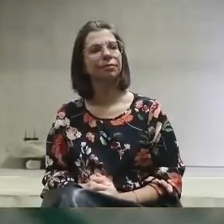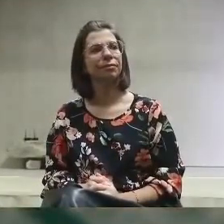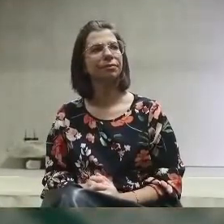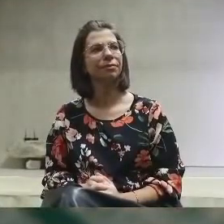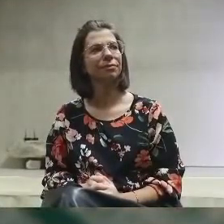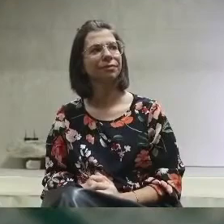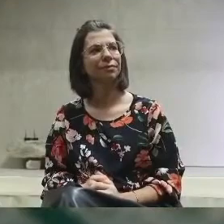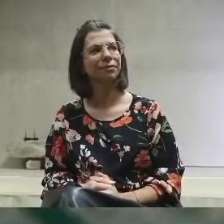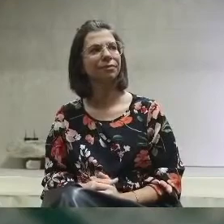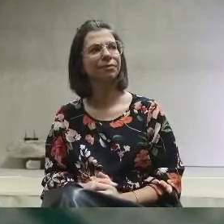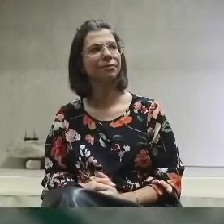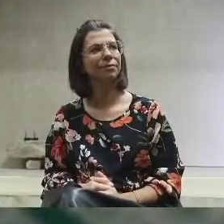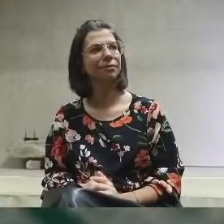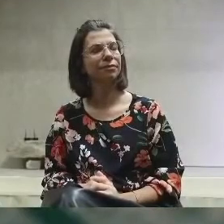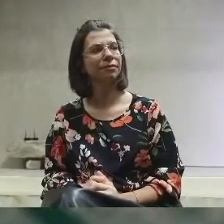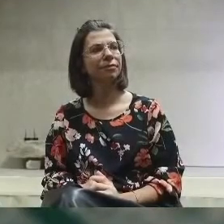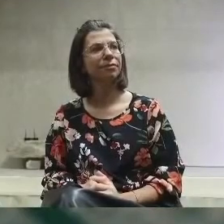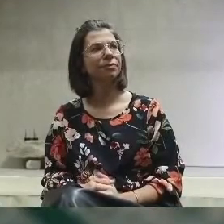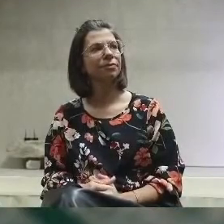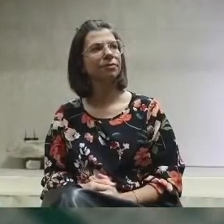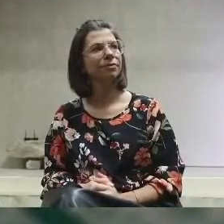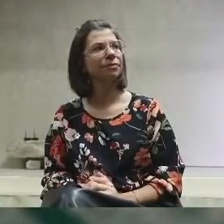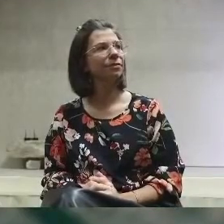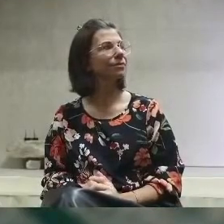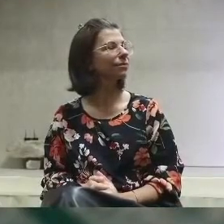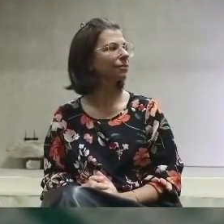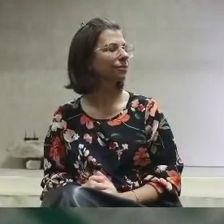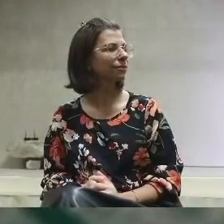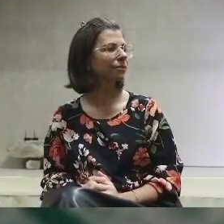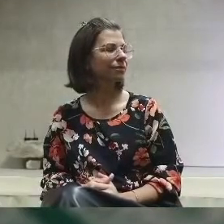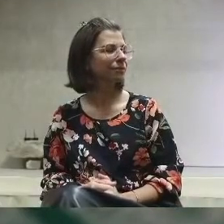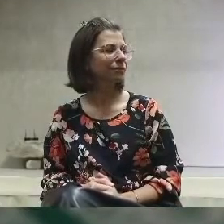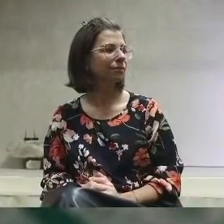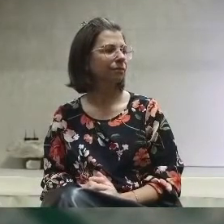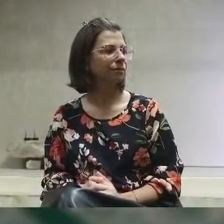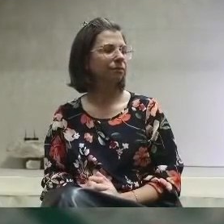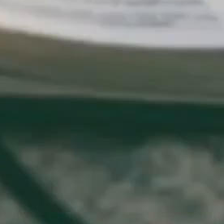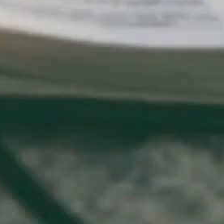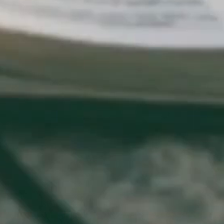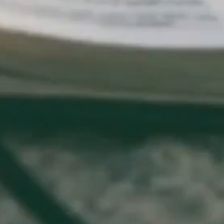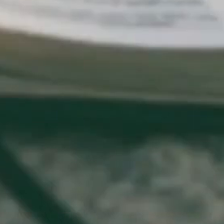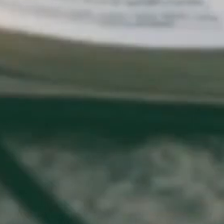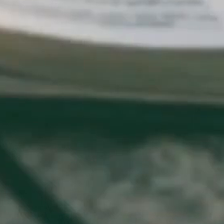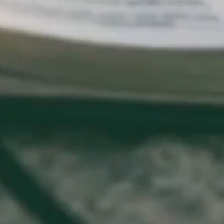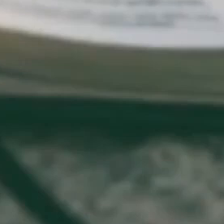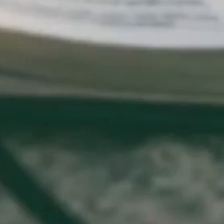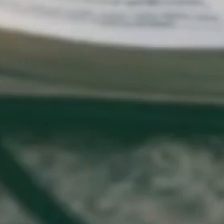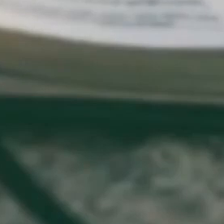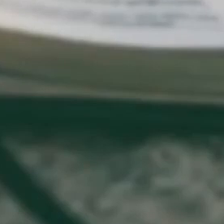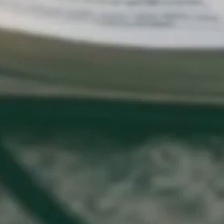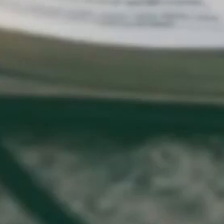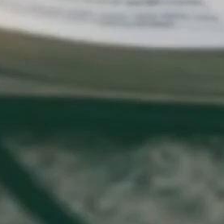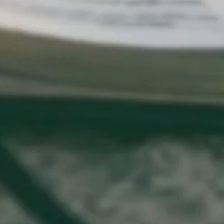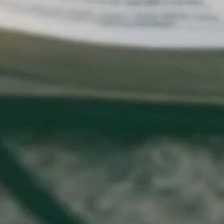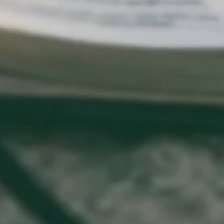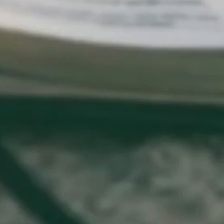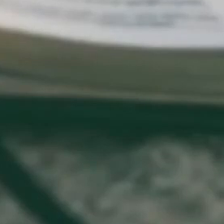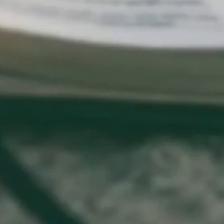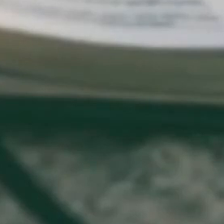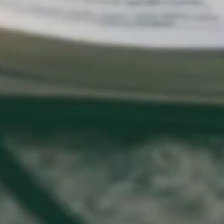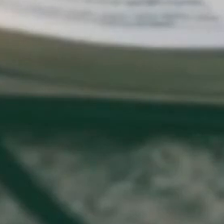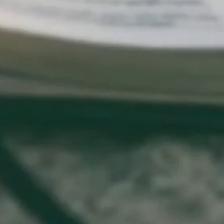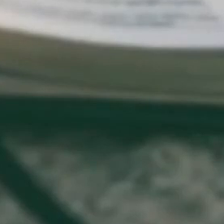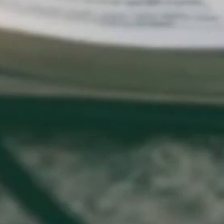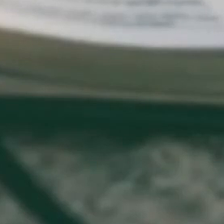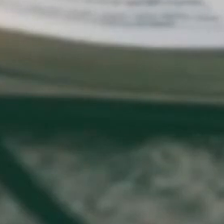croix est une folie pour ceux qui périssent. Mais pour nous qui sommes sauvés,